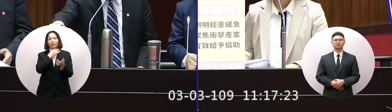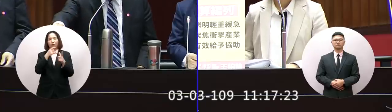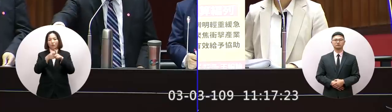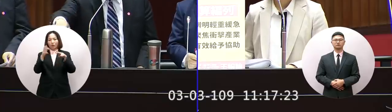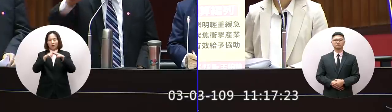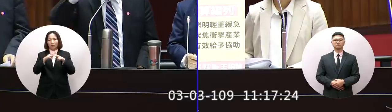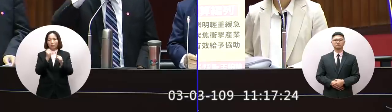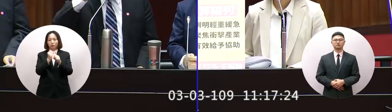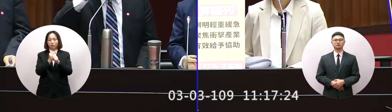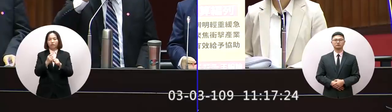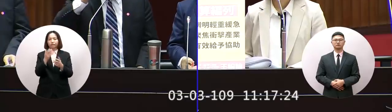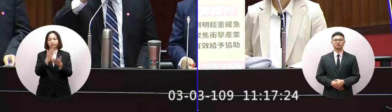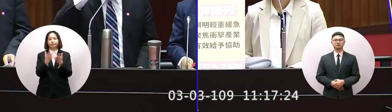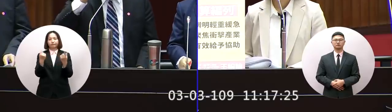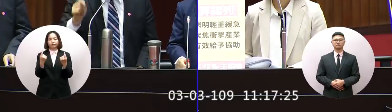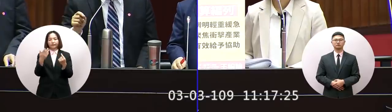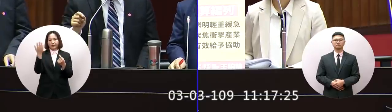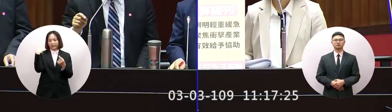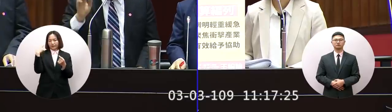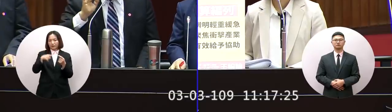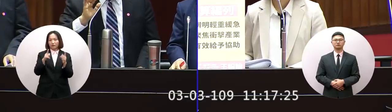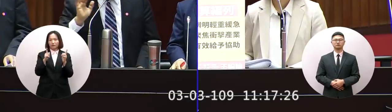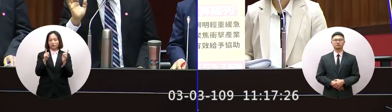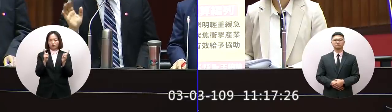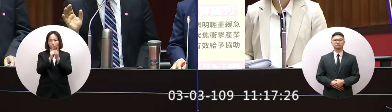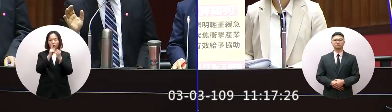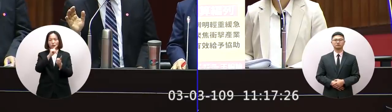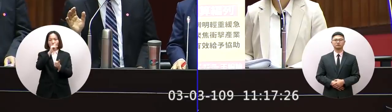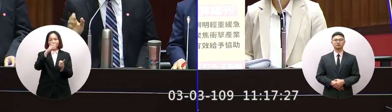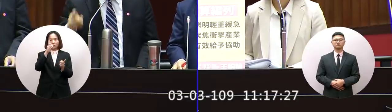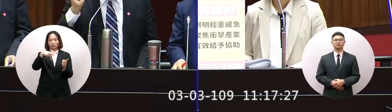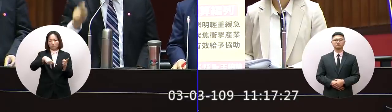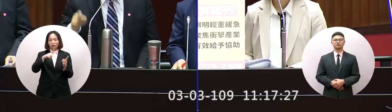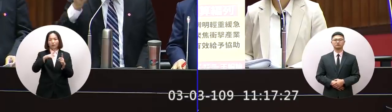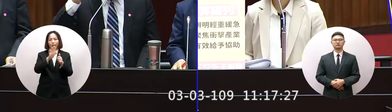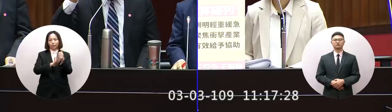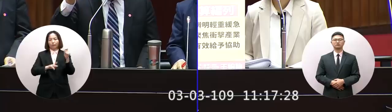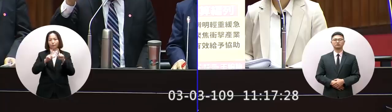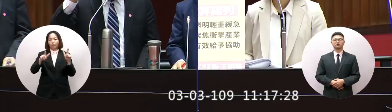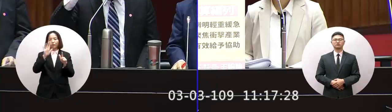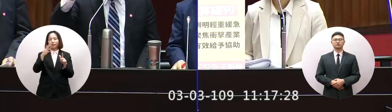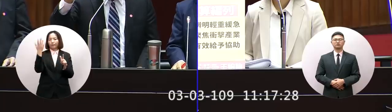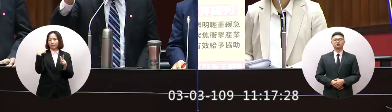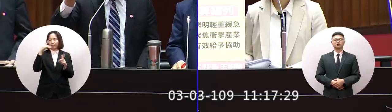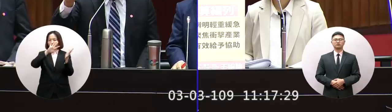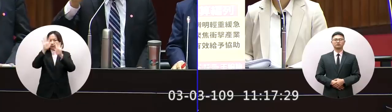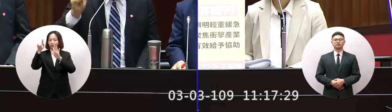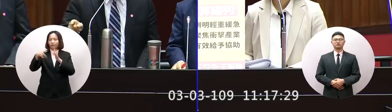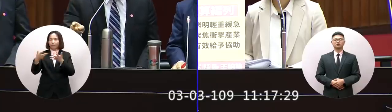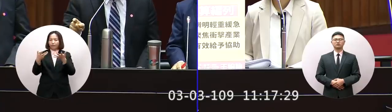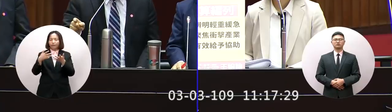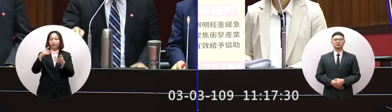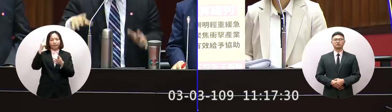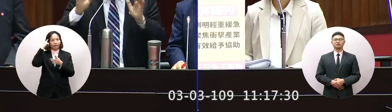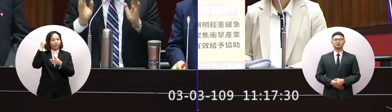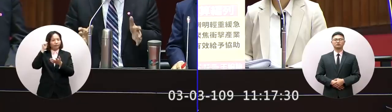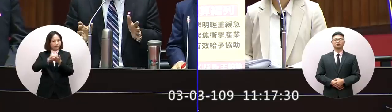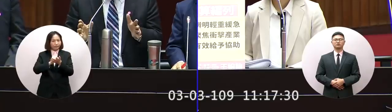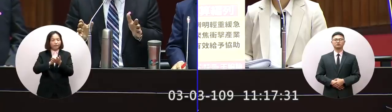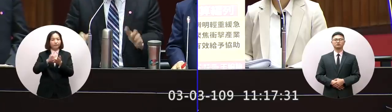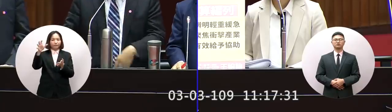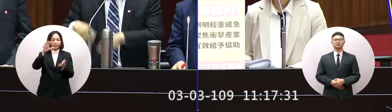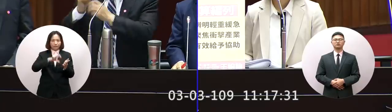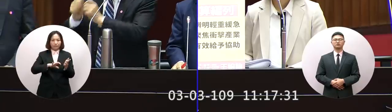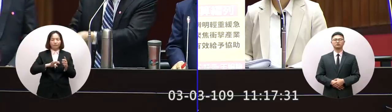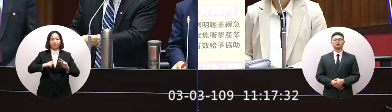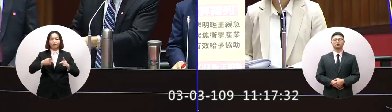随着停滞，所以当年 GDP 受到很大影响，我们有建议上次的教训，所以